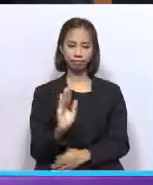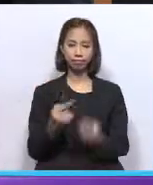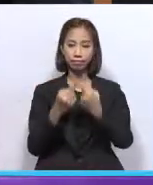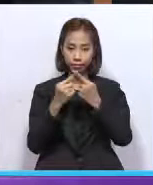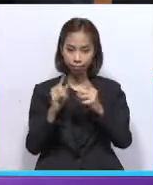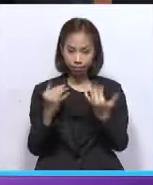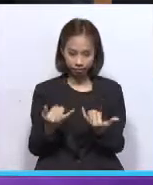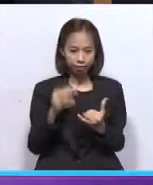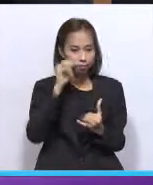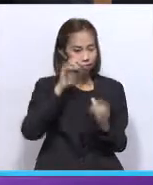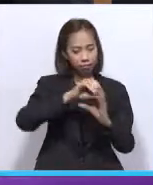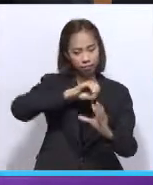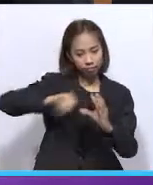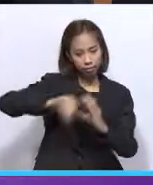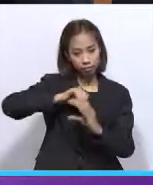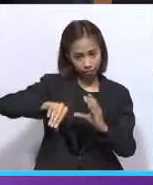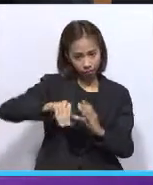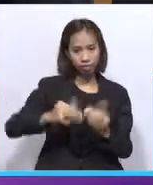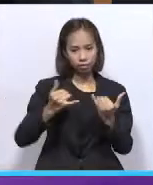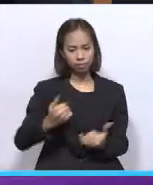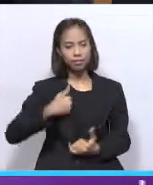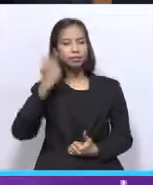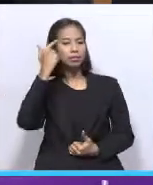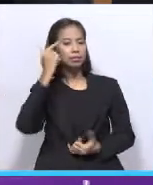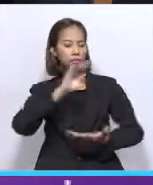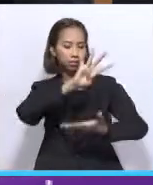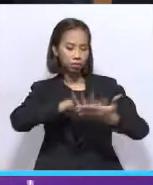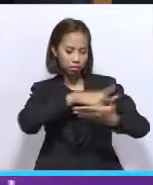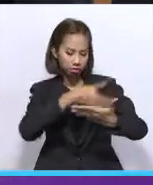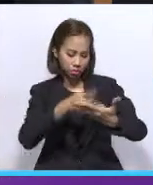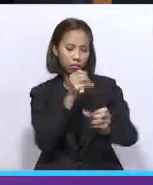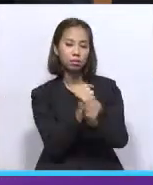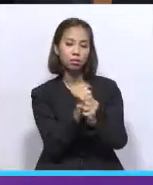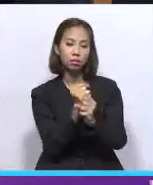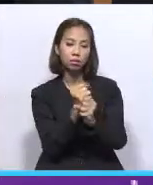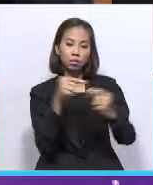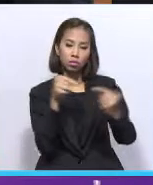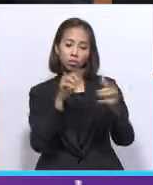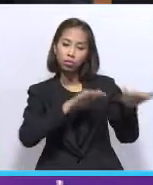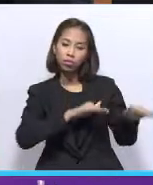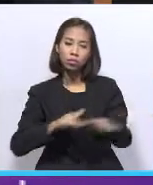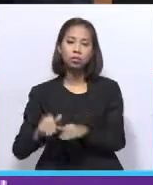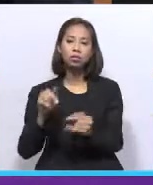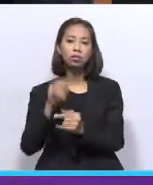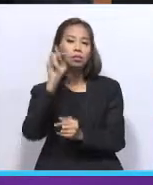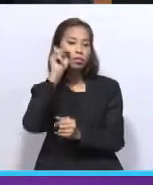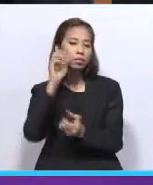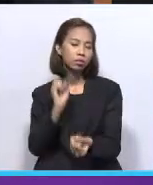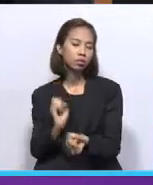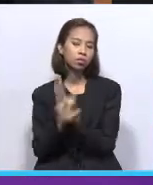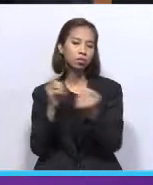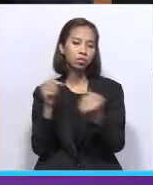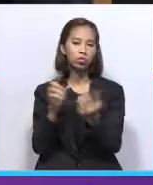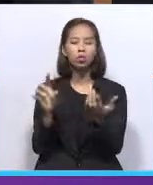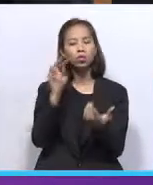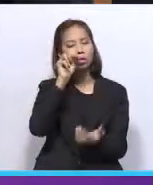มีการระบายน้ำออกจากทุ่งก็จริงเนี่ยแต่กรมชลประทานก็มีแผนที่จะรองรับในเรื่องของปริมาณน้ำที่อาจจะมีผลกระทบต่อเรื่องคุณภ